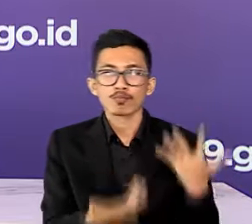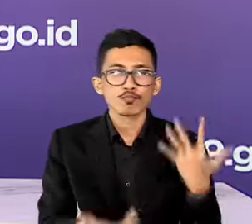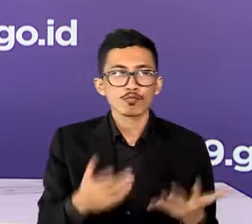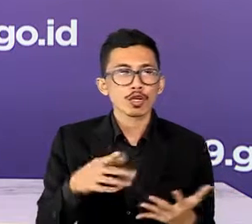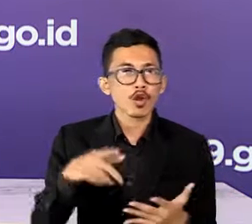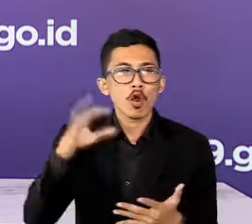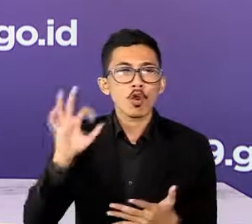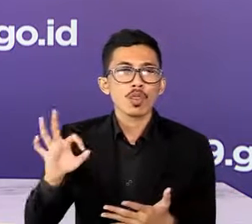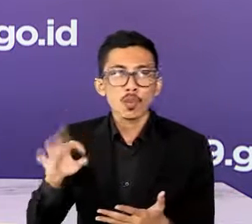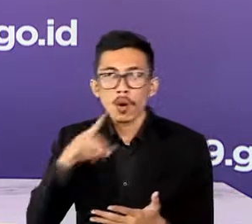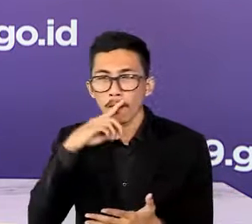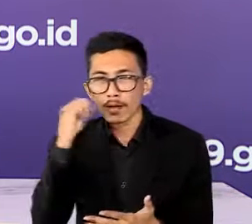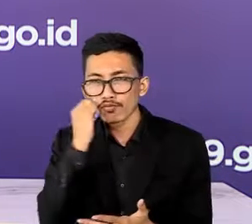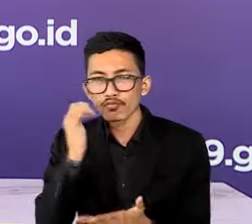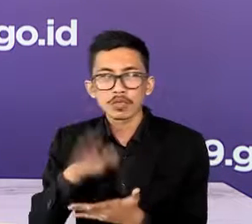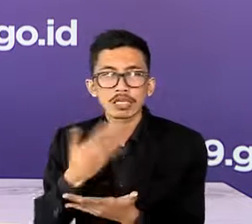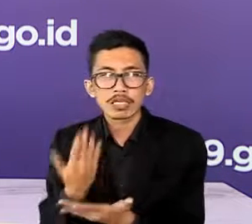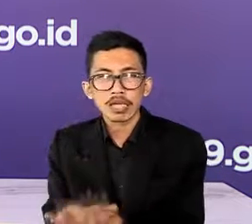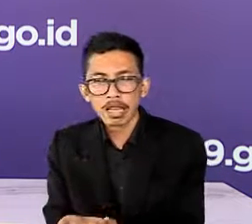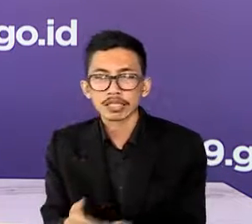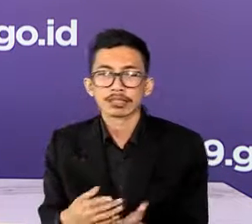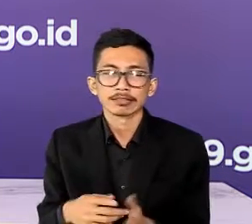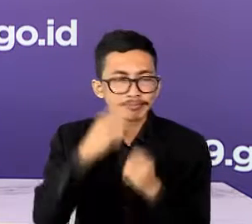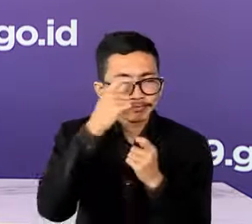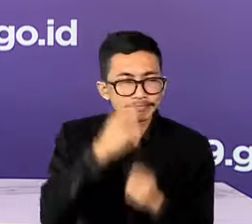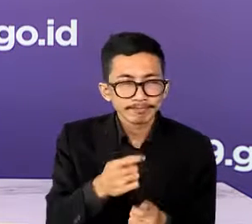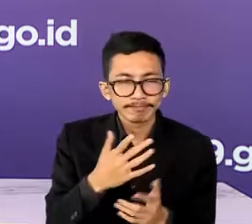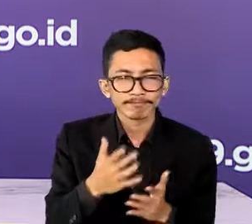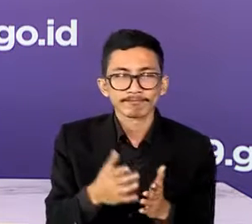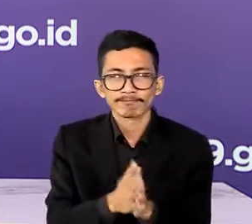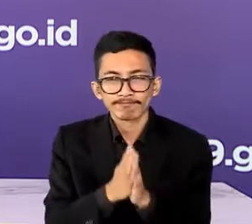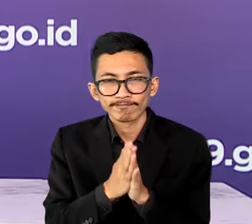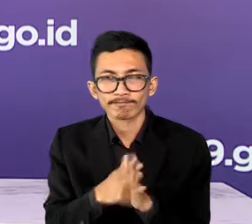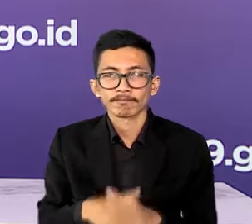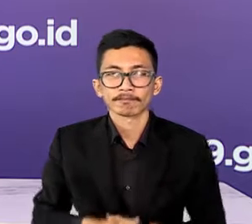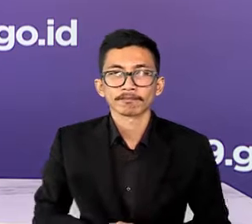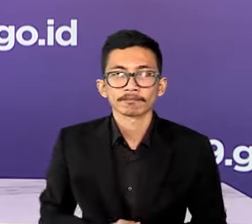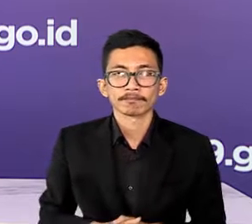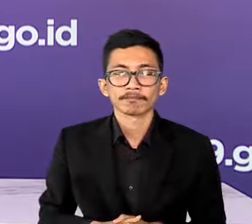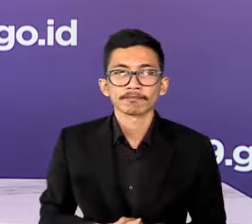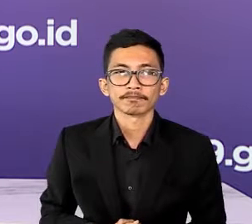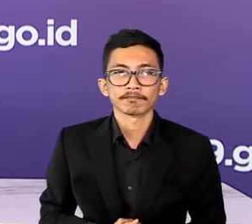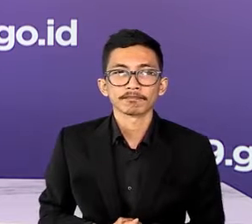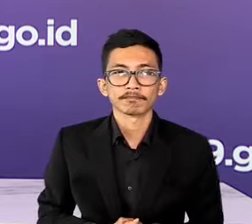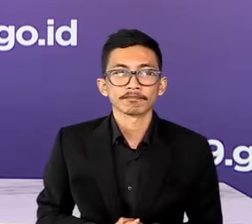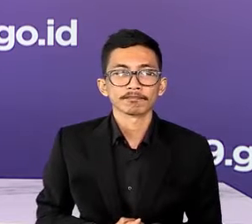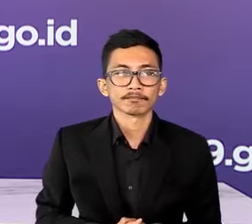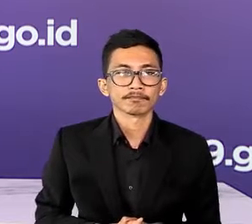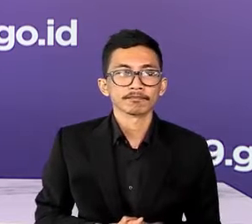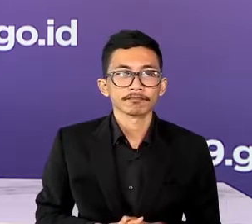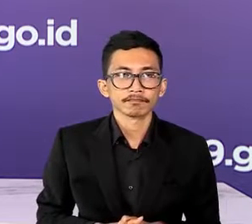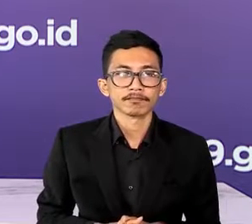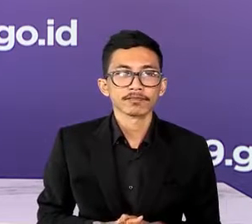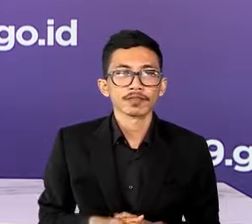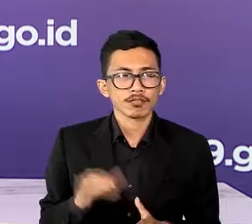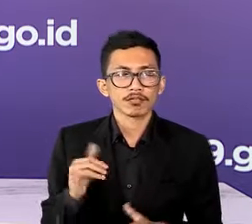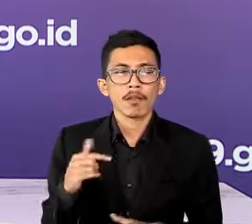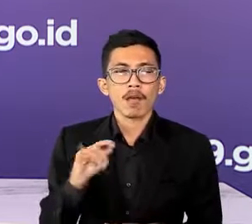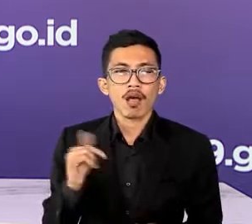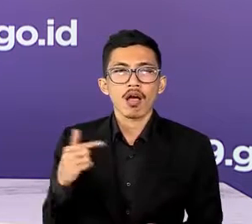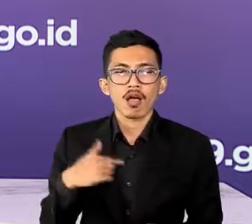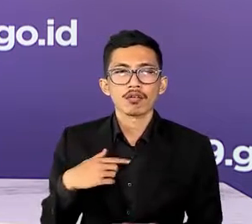sanak saudara dan kerabat akibat konflik 19 saya juga mengalami kehilangan kolekta akibat of